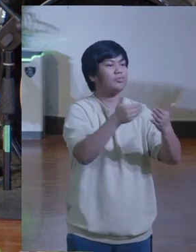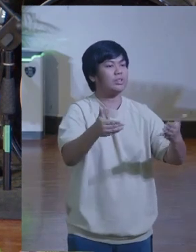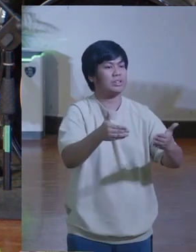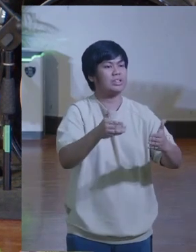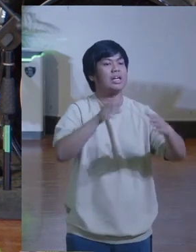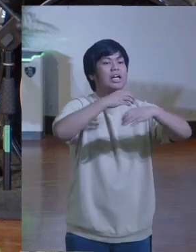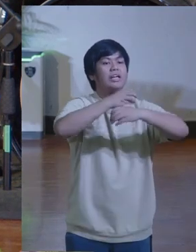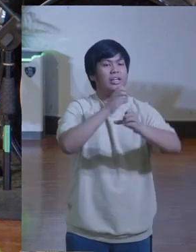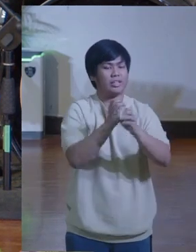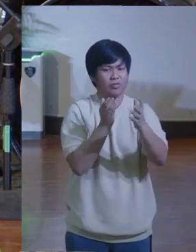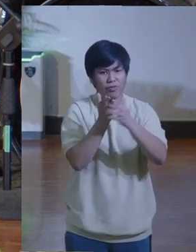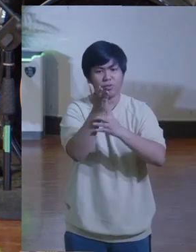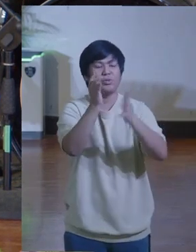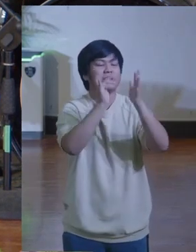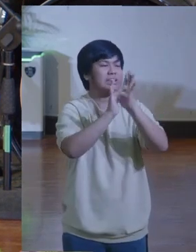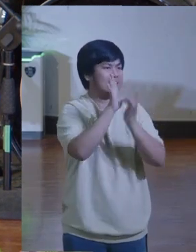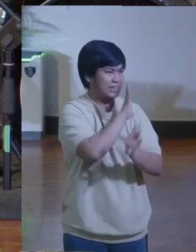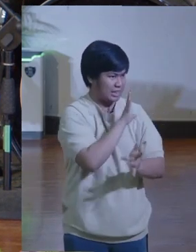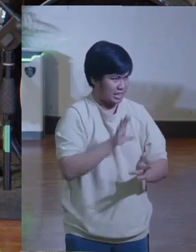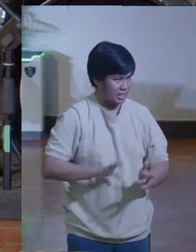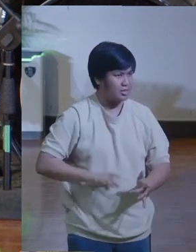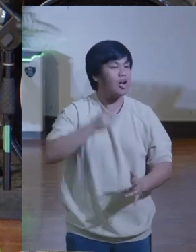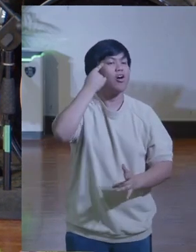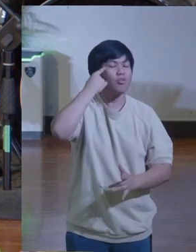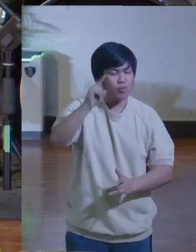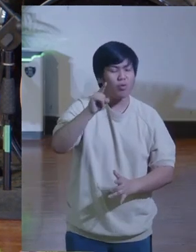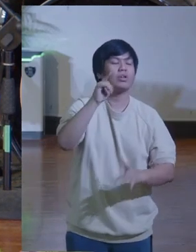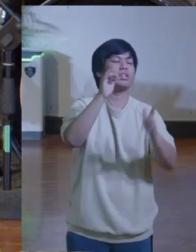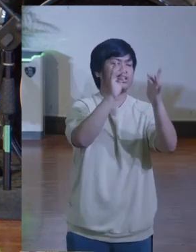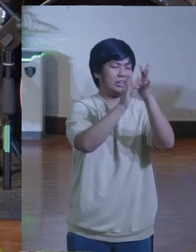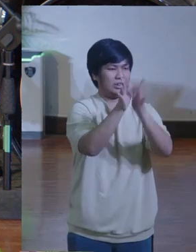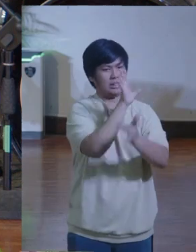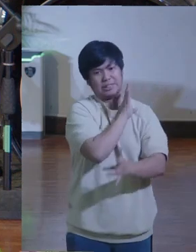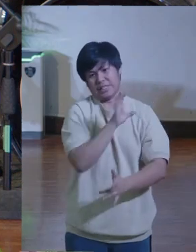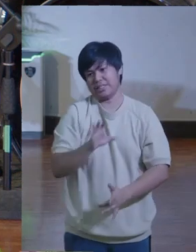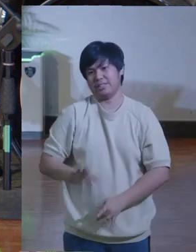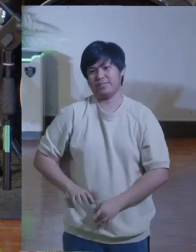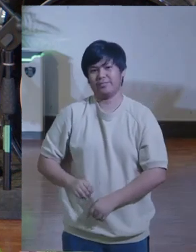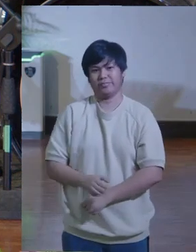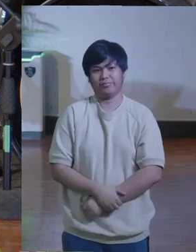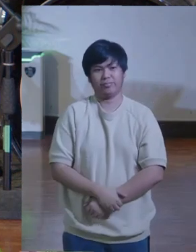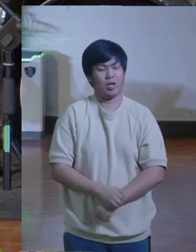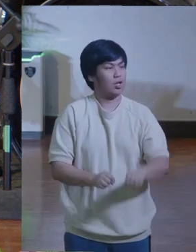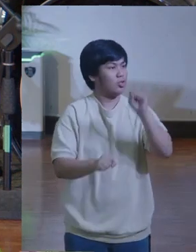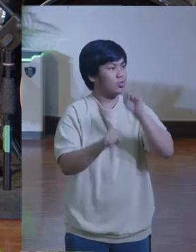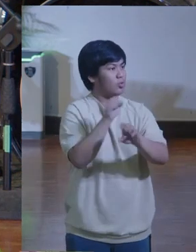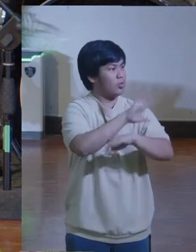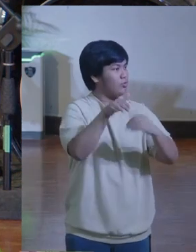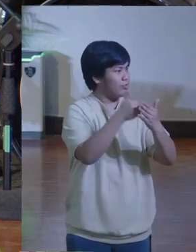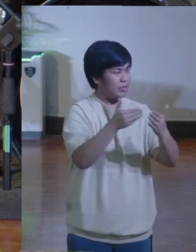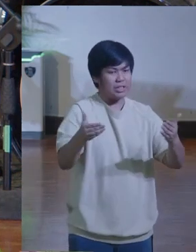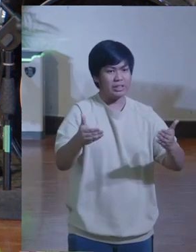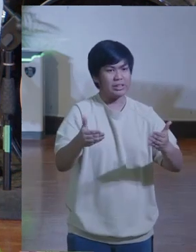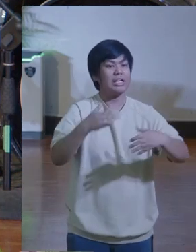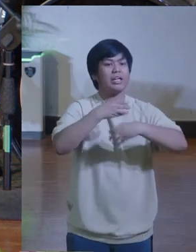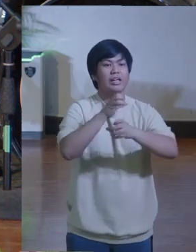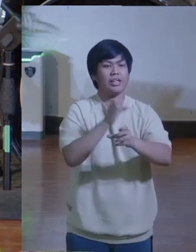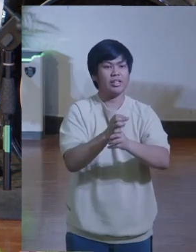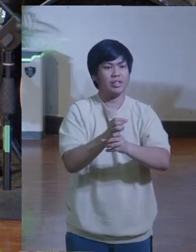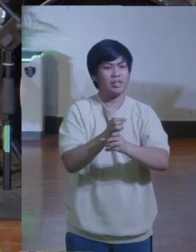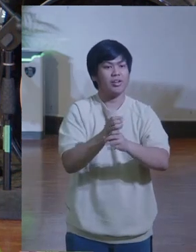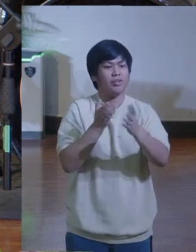created through Him and for Him. So, all things were created by